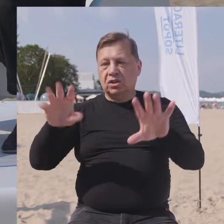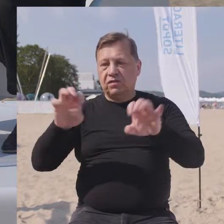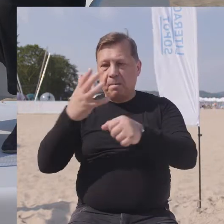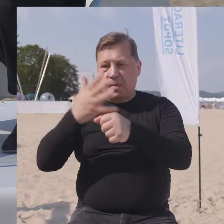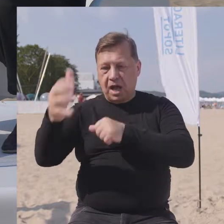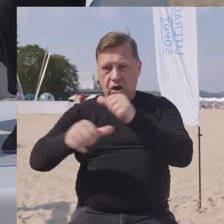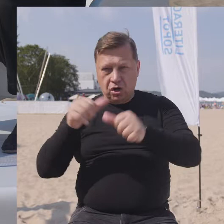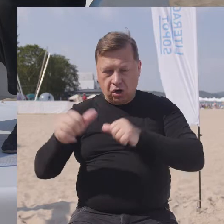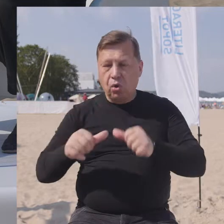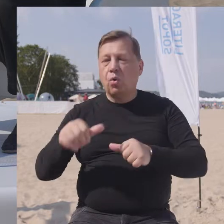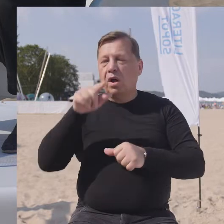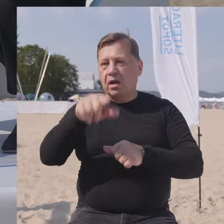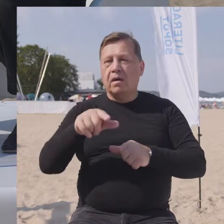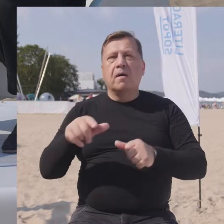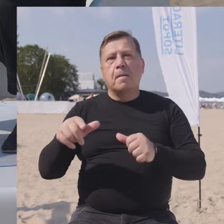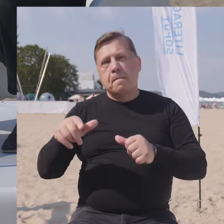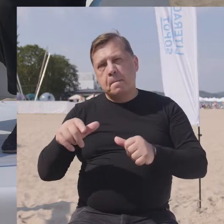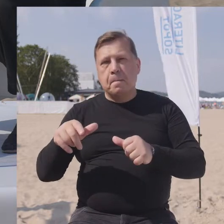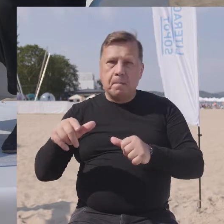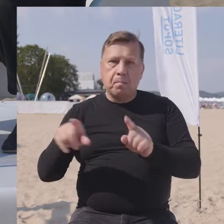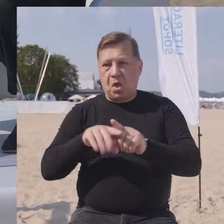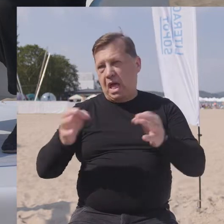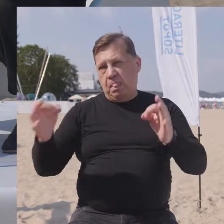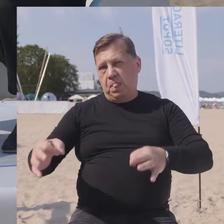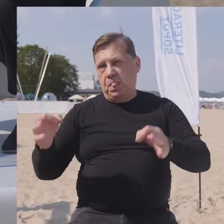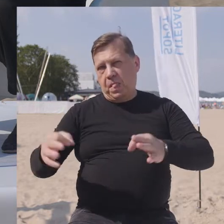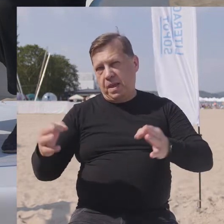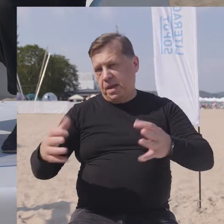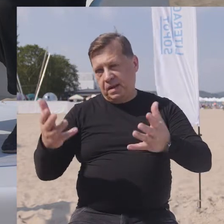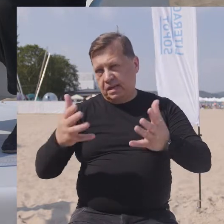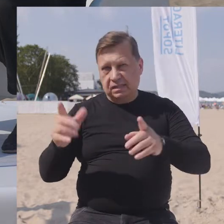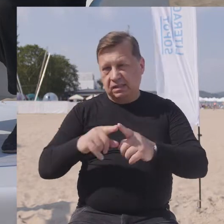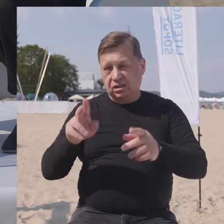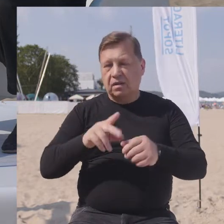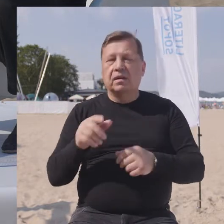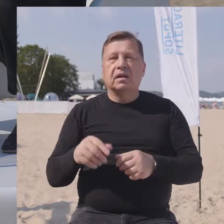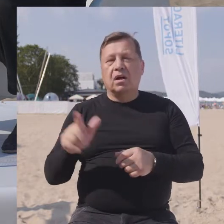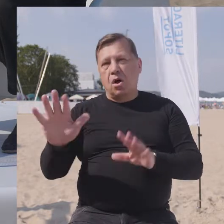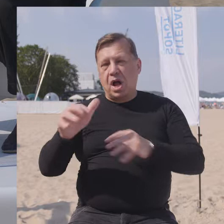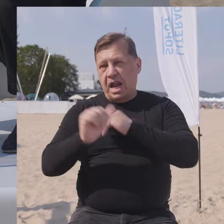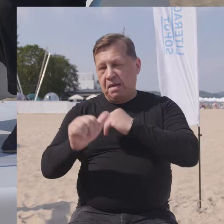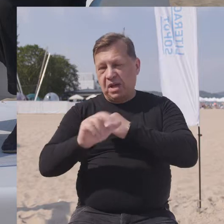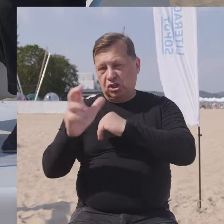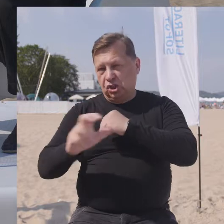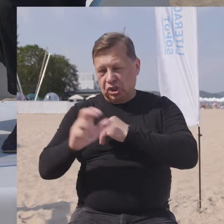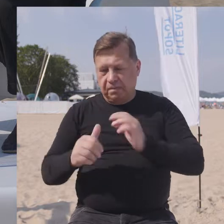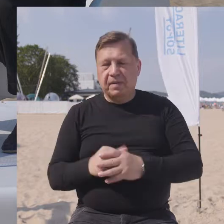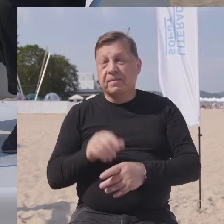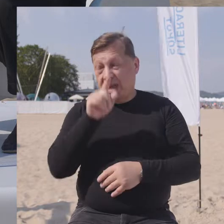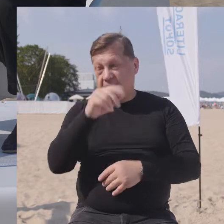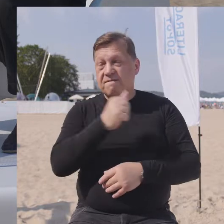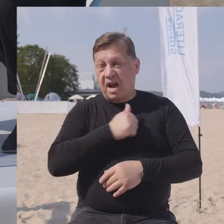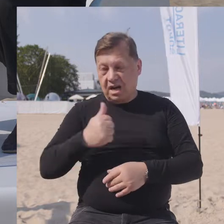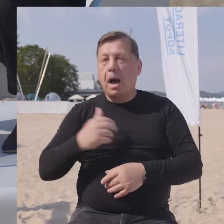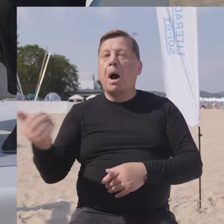który odbył się no, mniej więcej tak jak teraz, może już akurat się kończył, czyli na przełomie lipca i sierpnia na ulicach